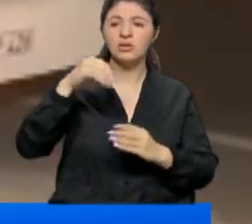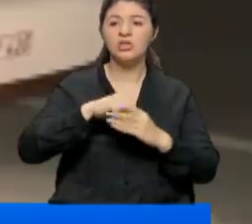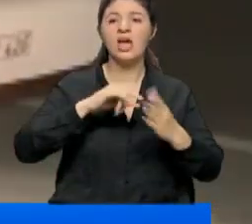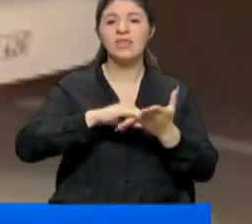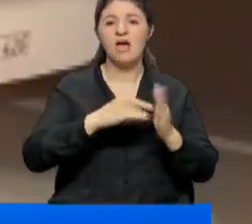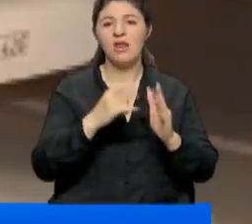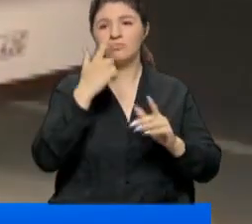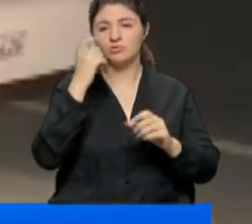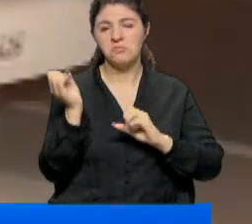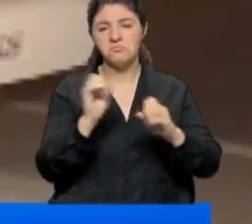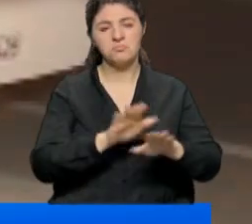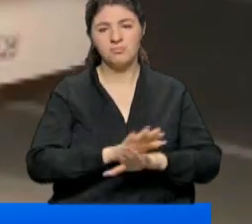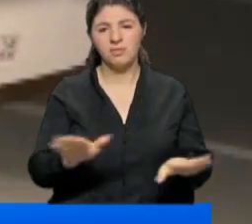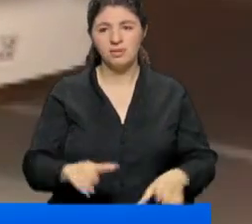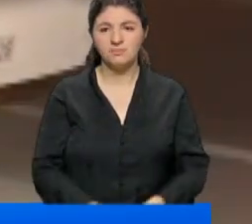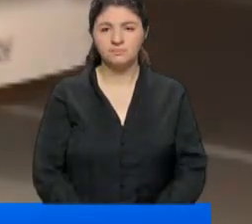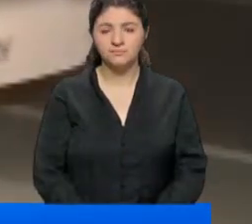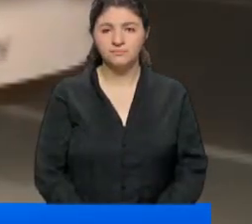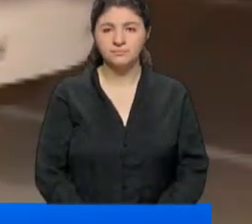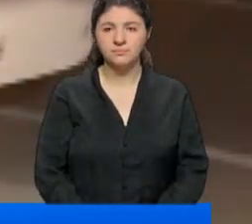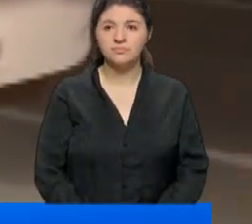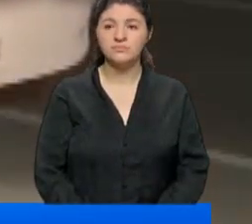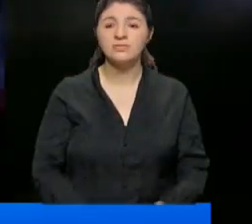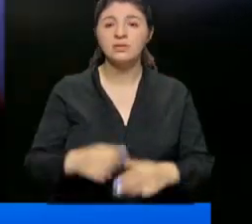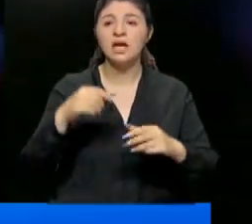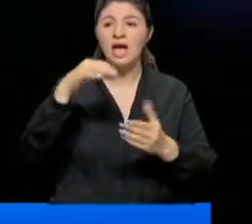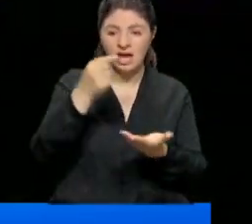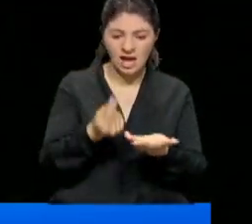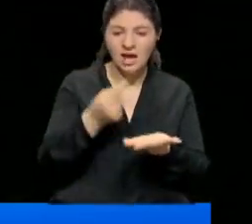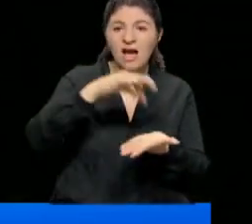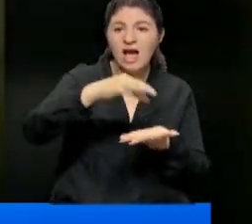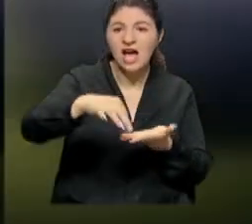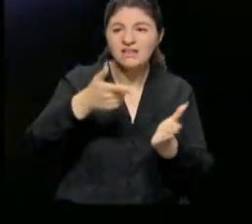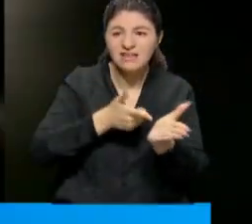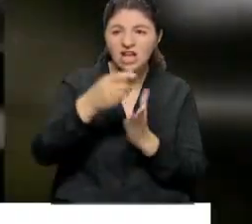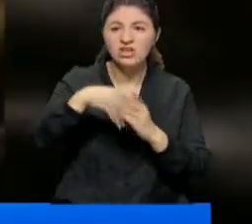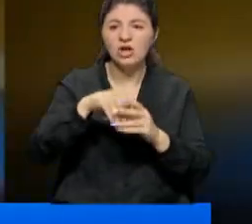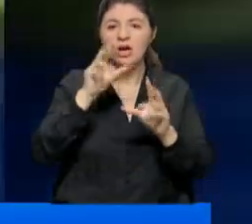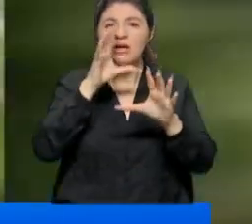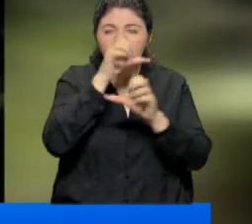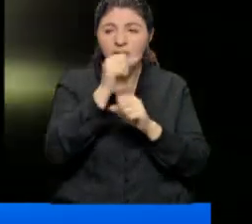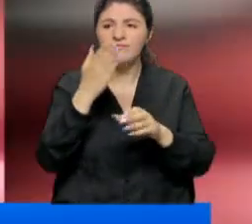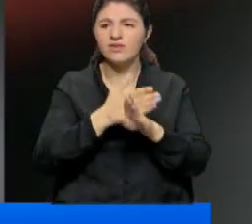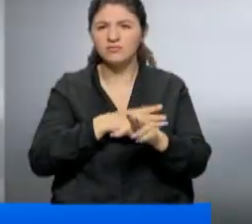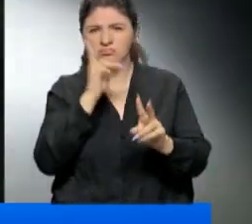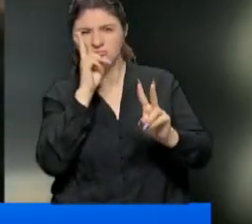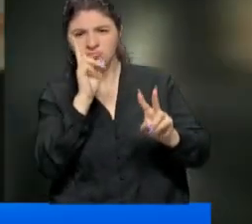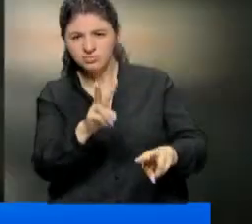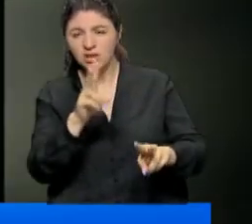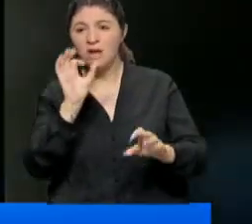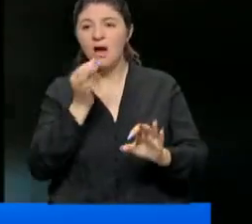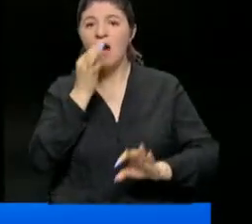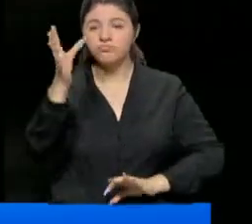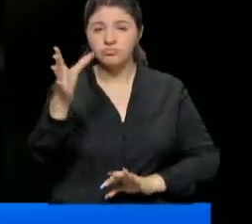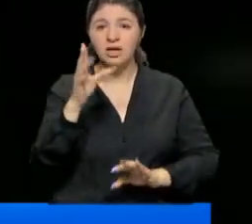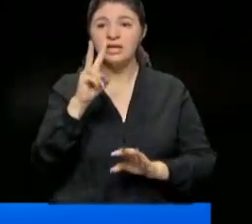Müdürlüğü'ne sevk edildi bu Ekin tarlasında saklandıkları vatandaşlar tarafından fark edilen düzensiz